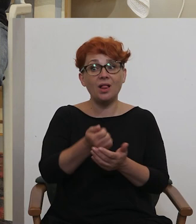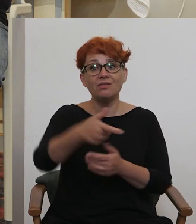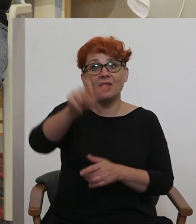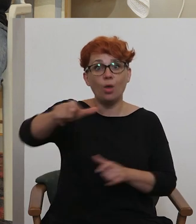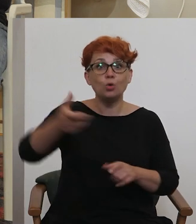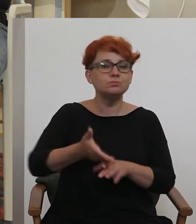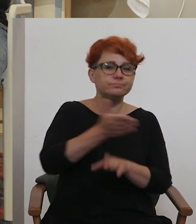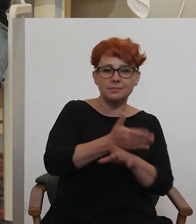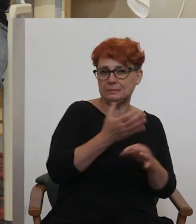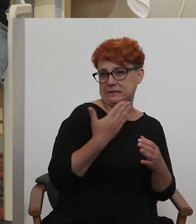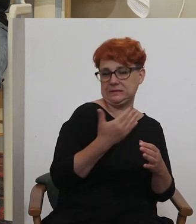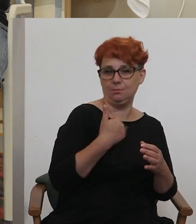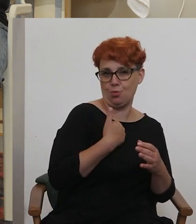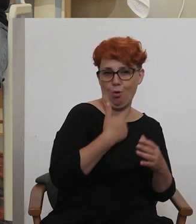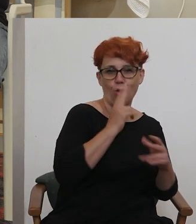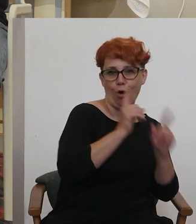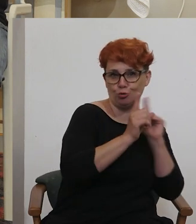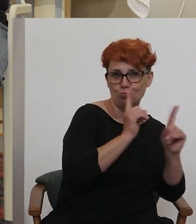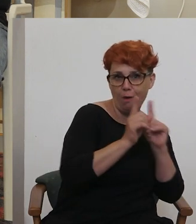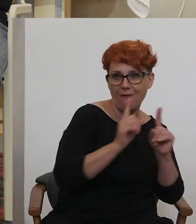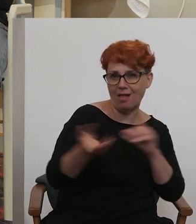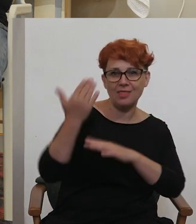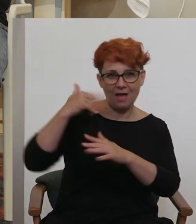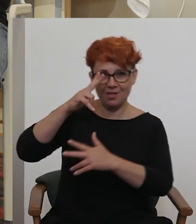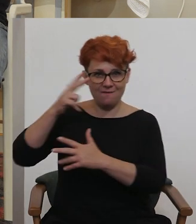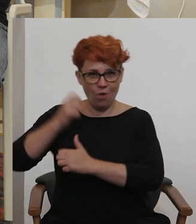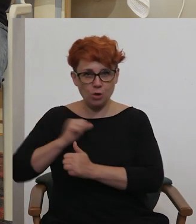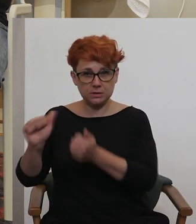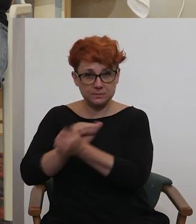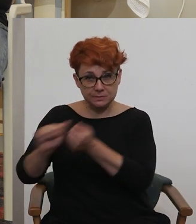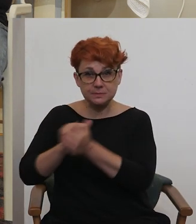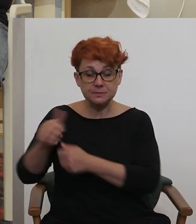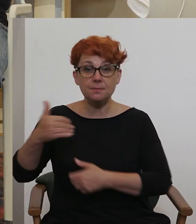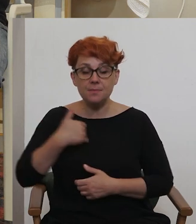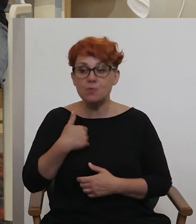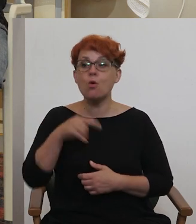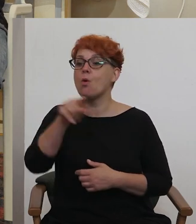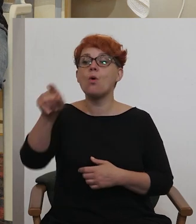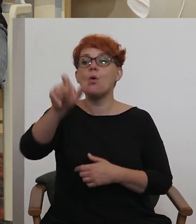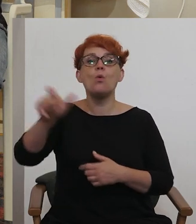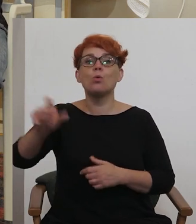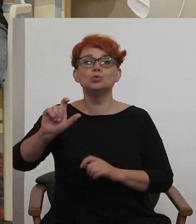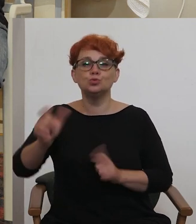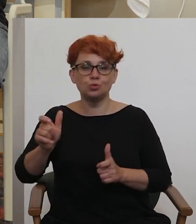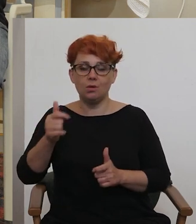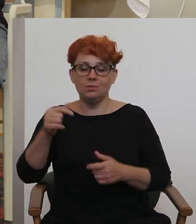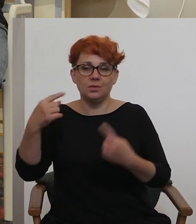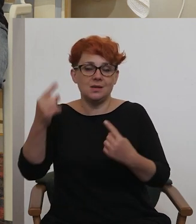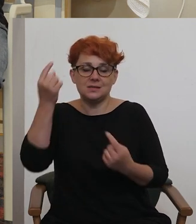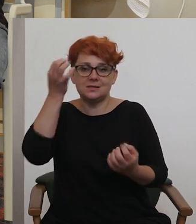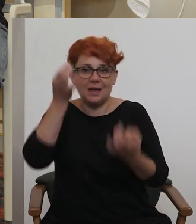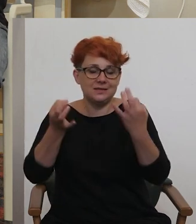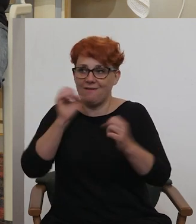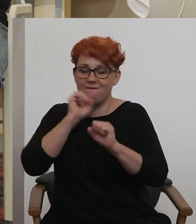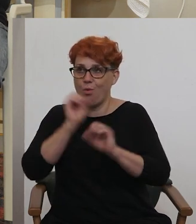z którymi rozmawiałem, zaczynało od tego, że oni się nie zastanawiali tak naprawdę nad